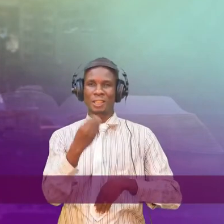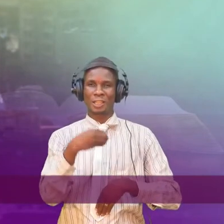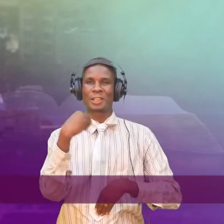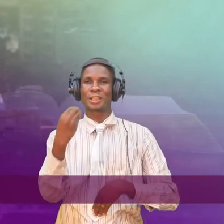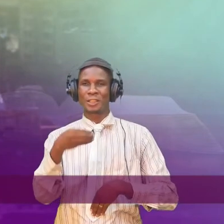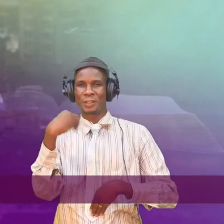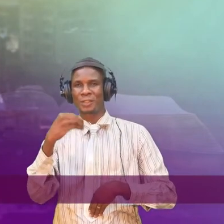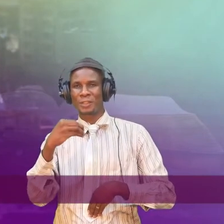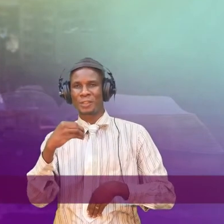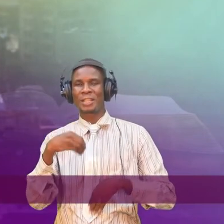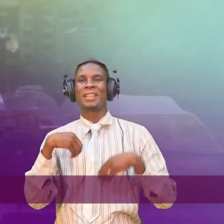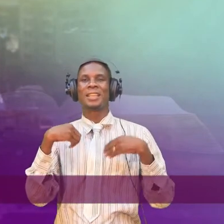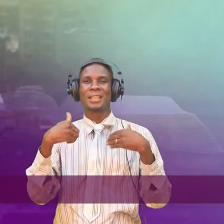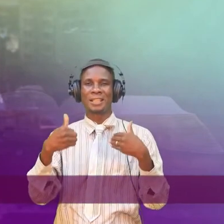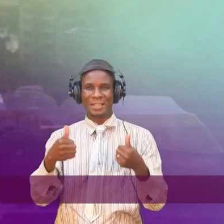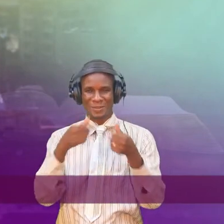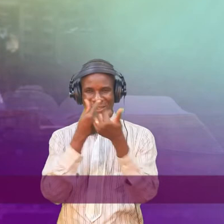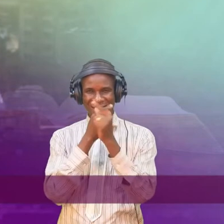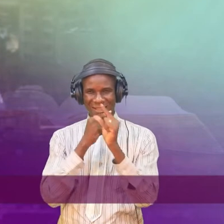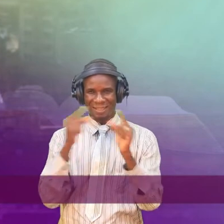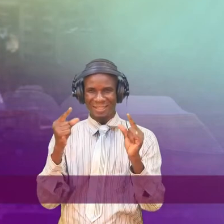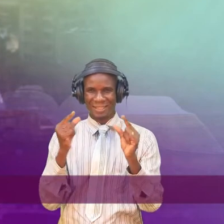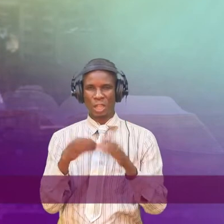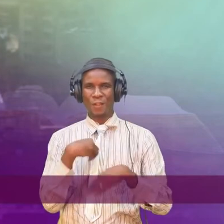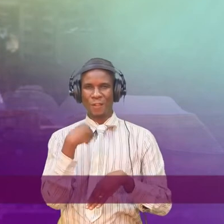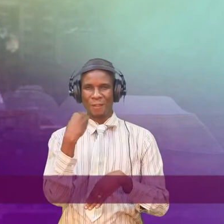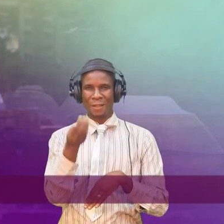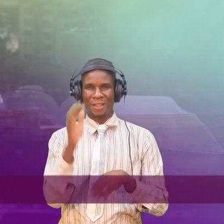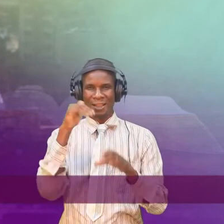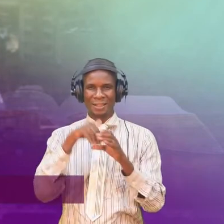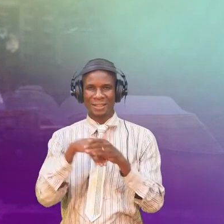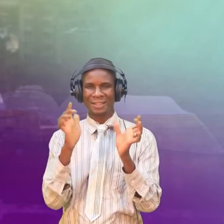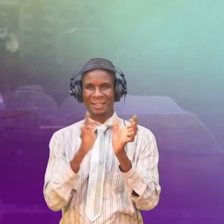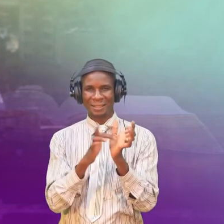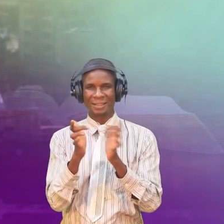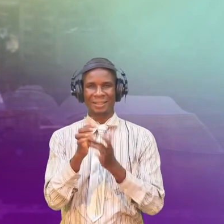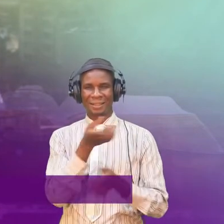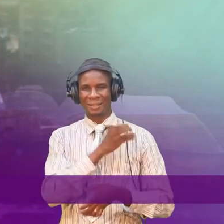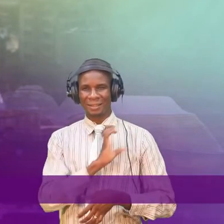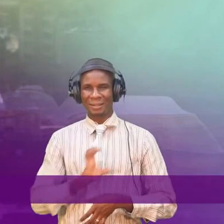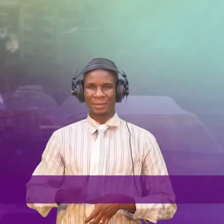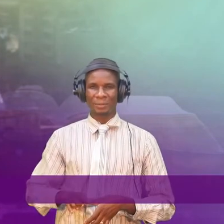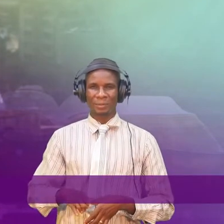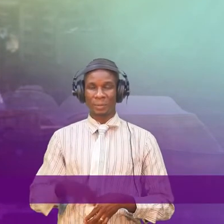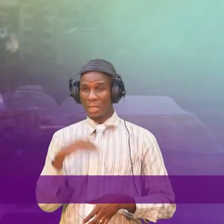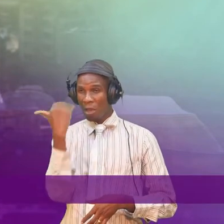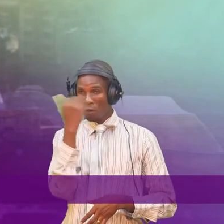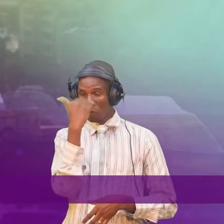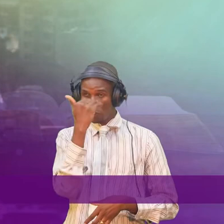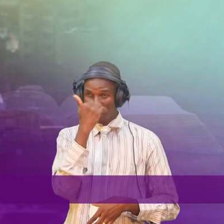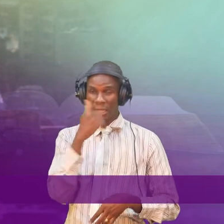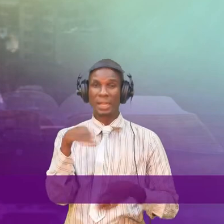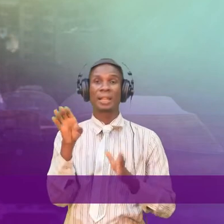Ukiendelea kuangalia matendo yako mwenyewe, unajitenga kando na Mungu. Selon la